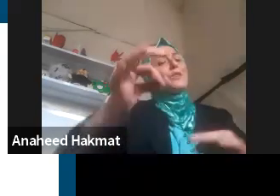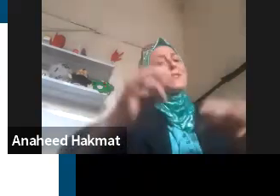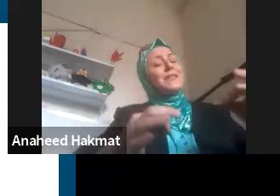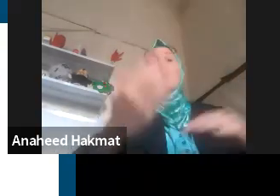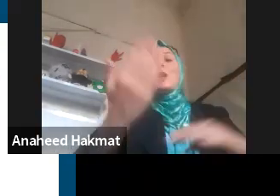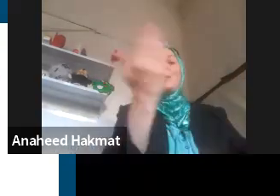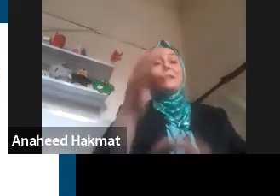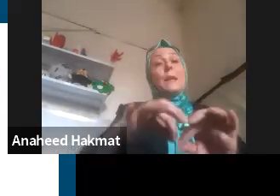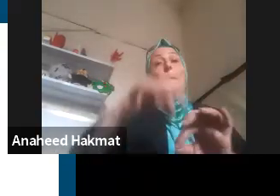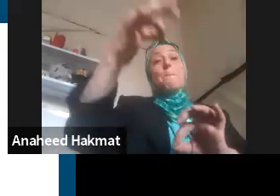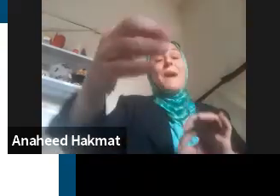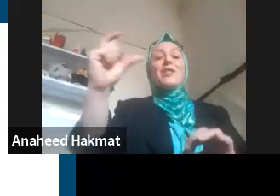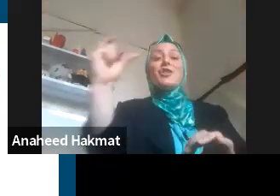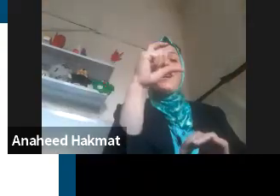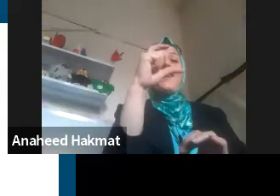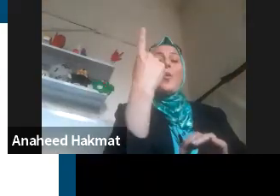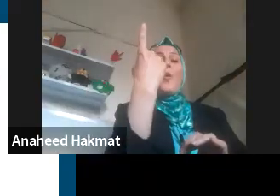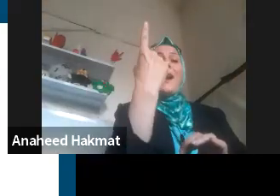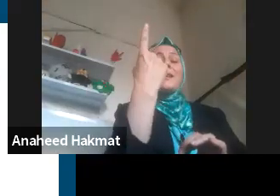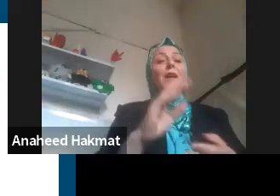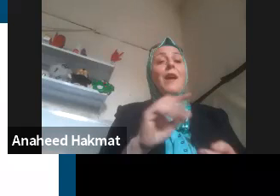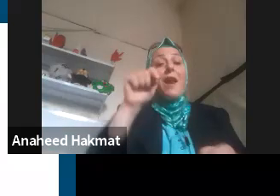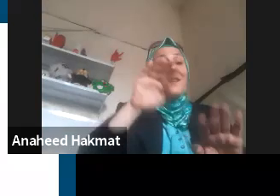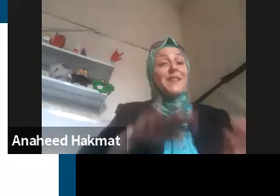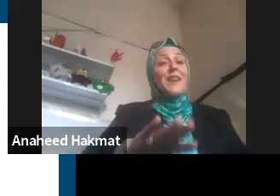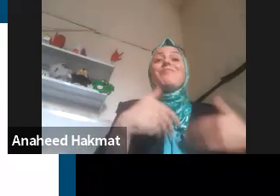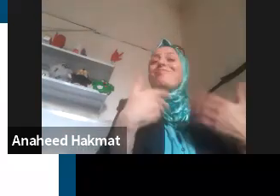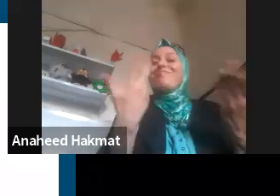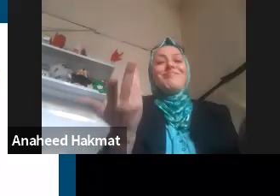شهر، ما عدنا مش مخلصين كل التحضيرات